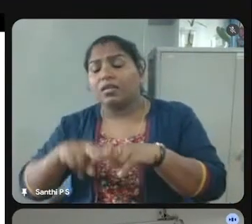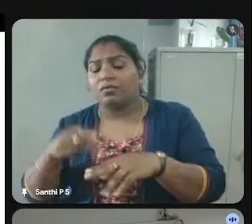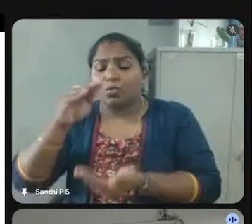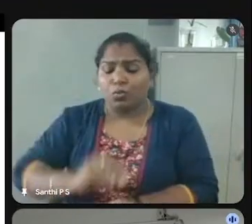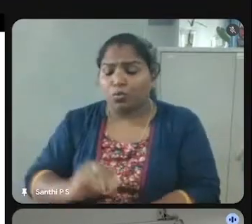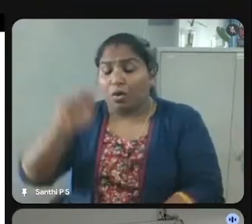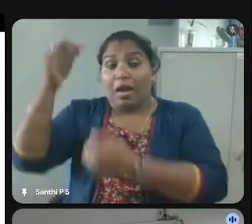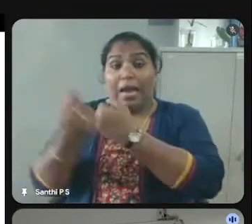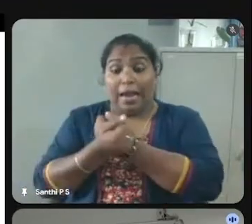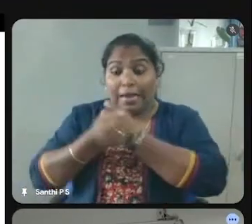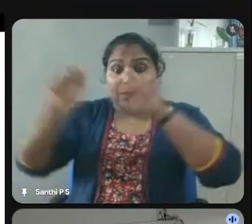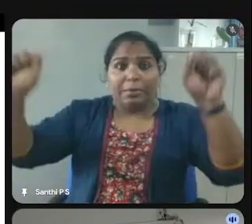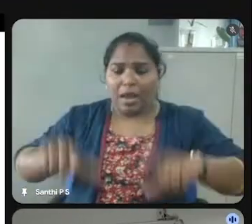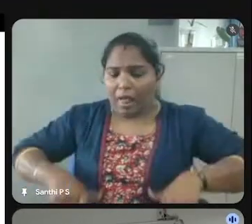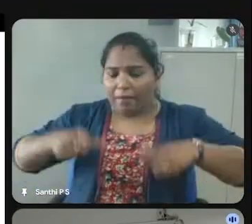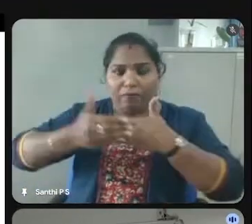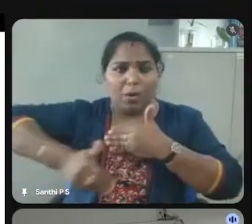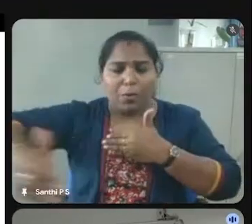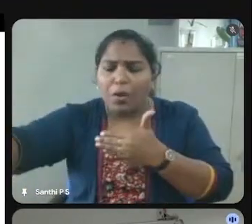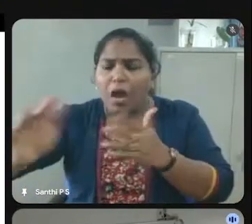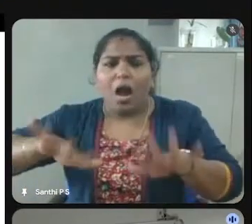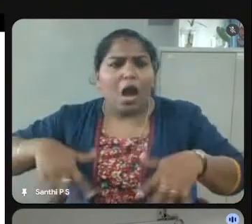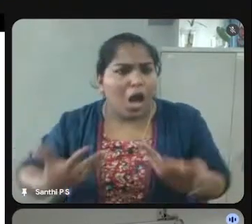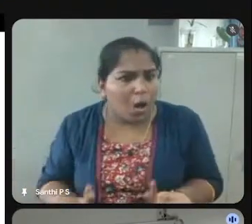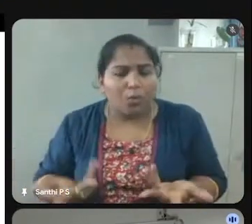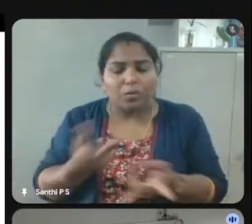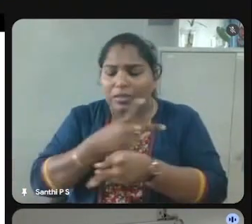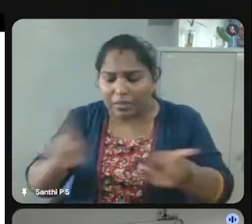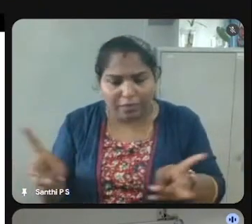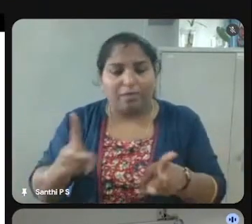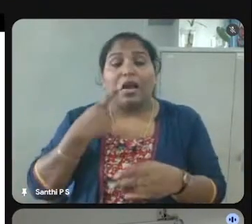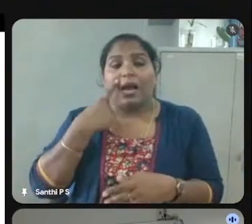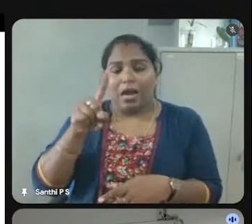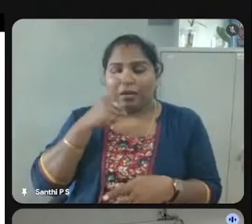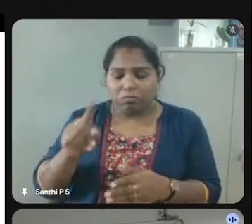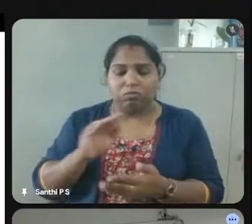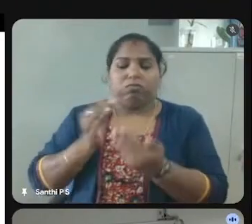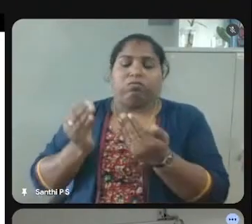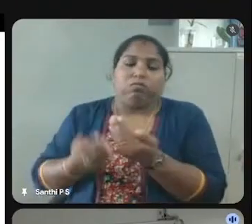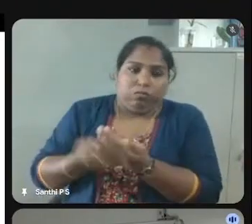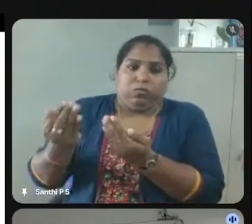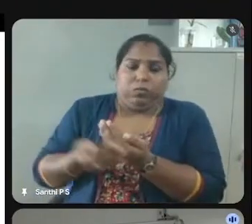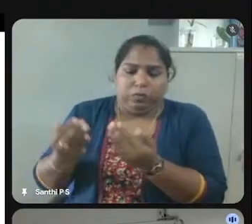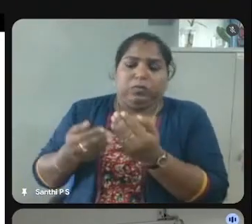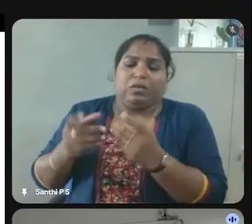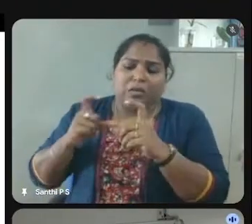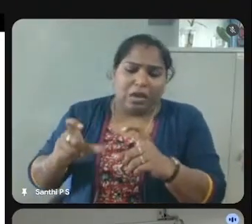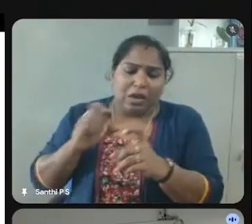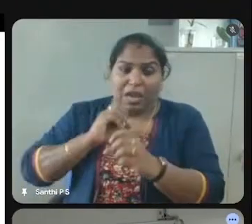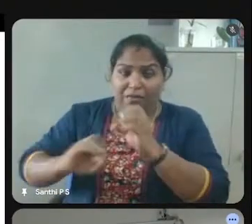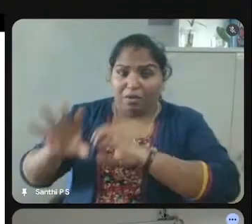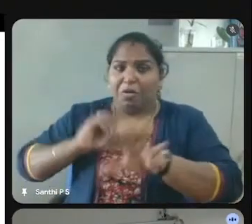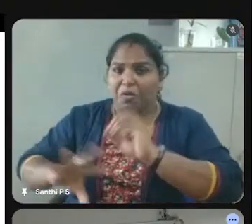അവനെ ഒറ്റയ്ക്ക് വിടുമ്പോൾ അവിടെ എങ്ങനെ സർവൈവ് ചെയ്യണം, നിലനിന്ന് പോകണം എന്നുള്ള കാര്യങ്ങളൊക്കെയും നമ്മുടെ ഈ രക്ഷാകർതൃത്വ രീതികളെ